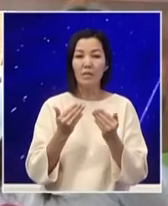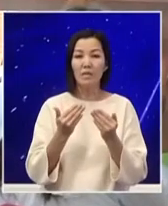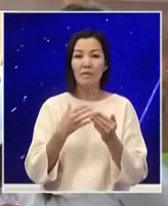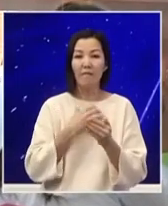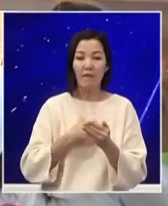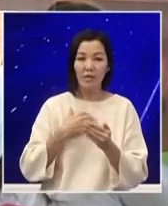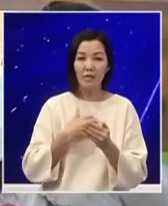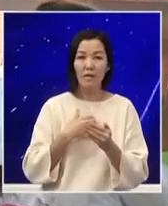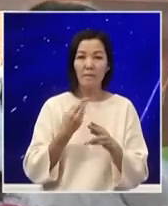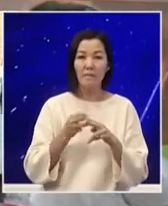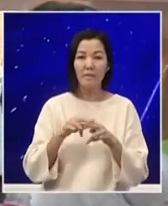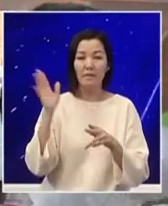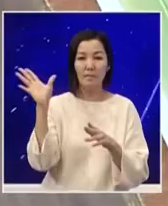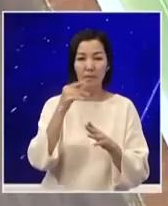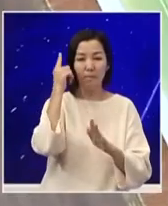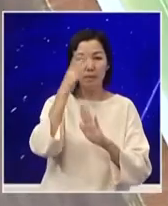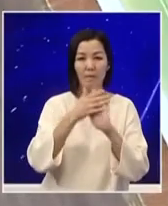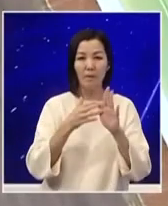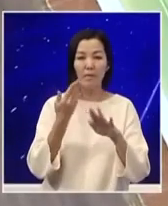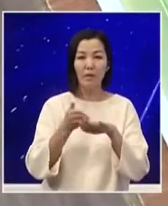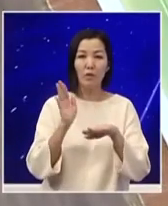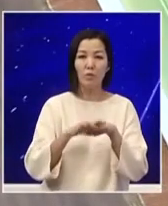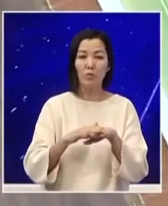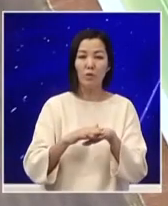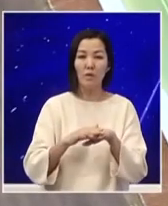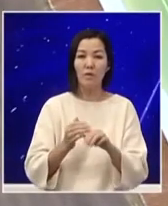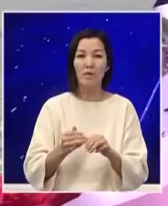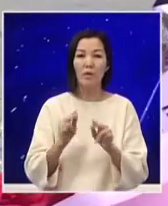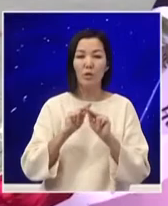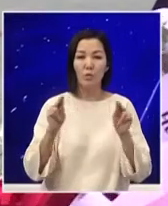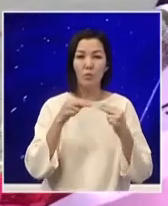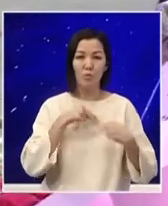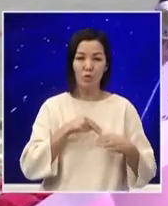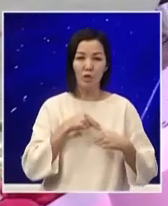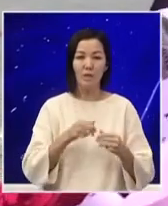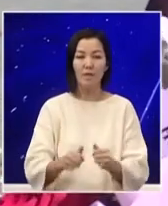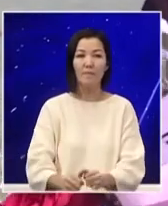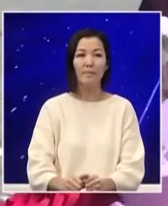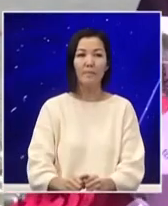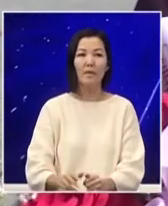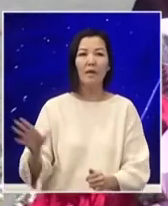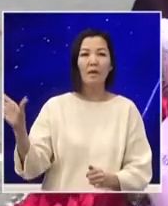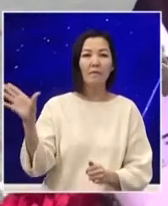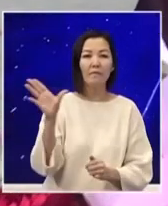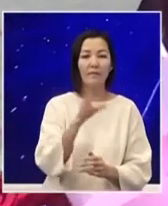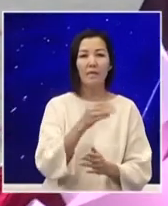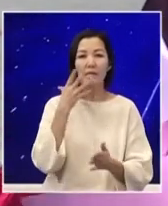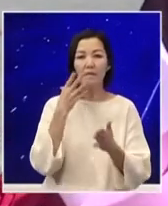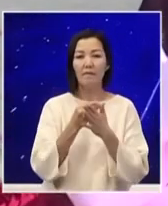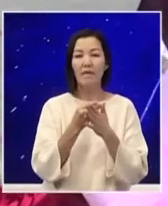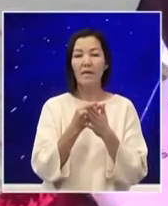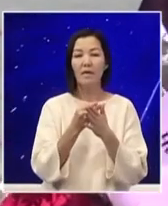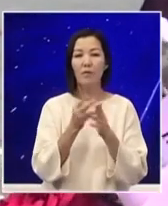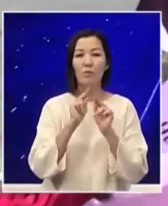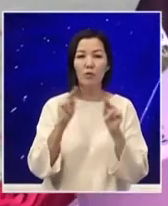меньше. И сегодня все мы понимаем, насколько тяжел и важен труд учителя. Всех своих коллег, всех учителей нашей